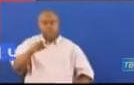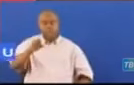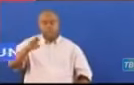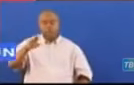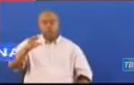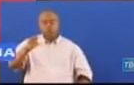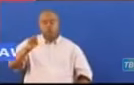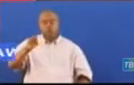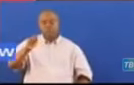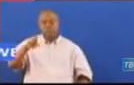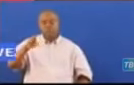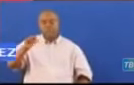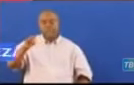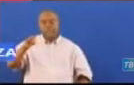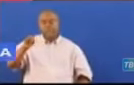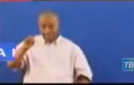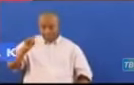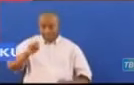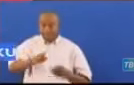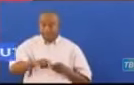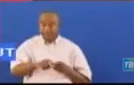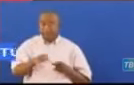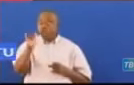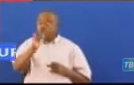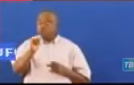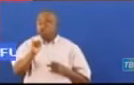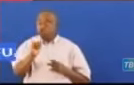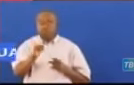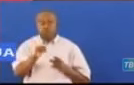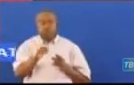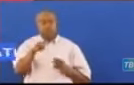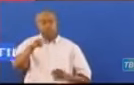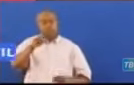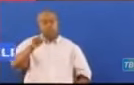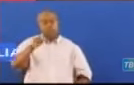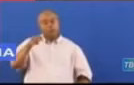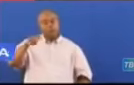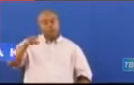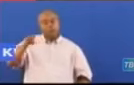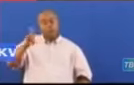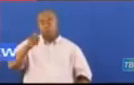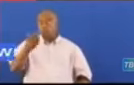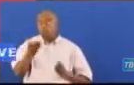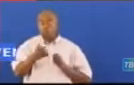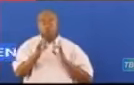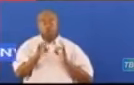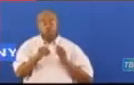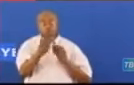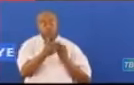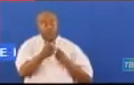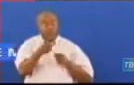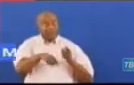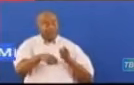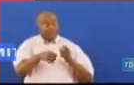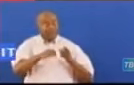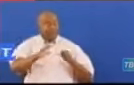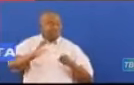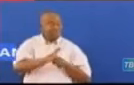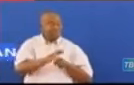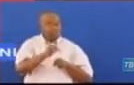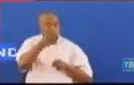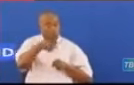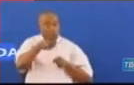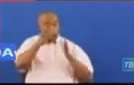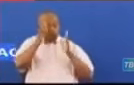Yusufu na Mariamu wakiwa ni wasomi wazuri wa Biblia, wale watu wakiwa wamejazwa na Roho Mtakatifu, walikomply